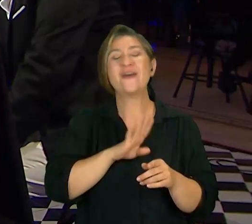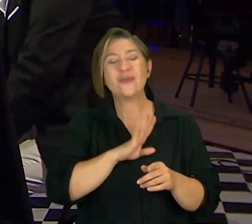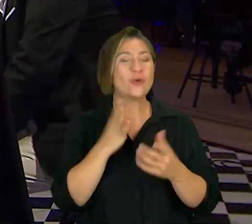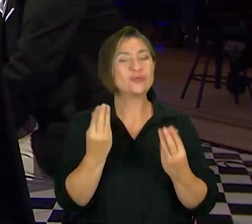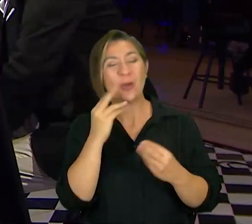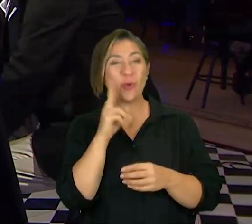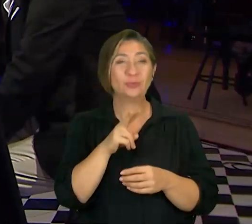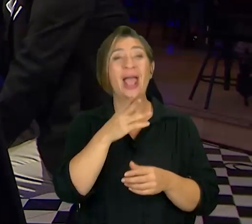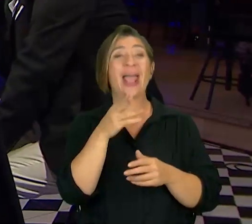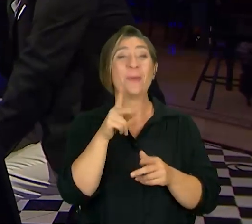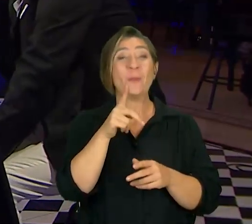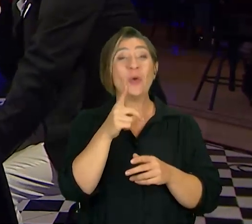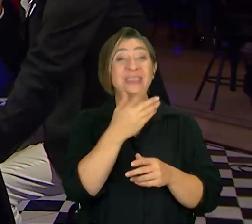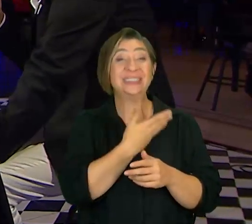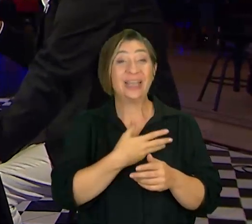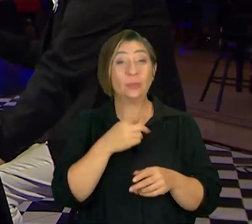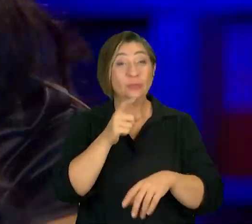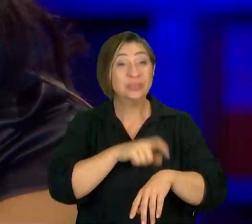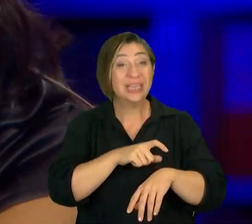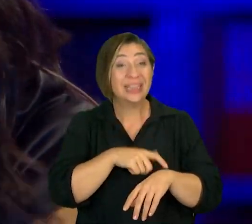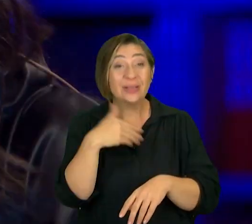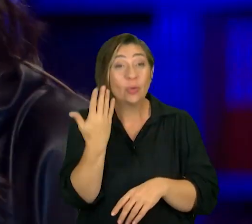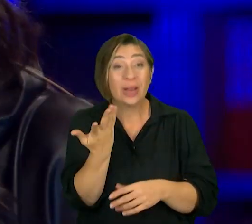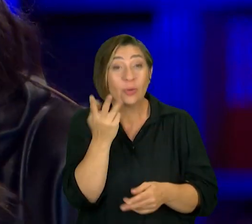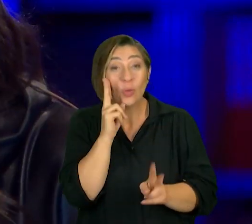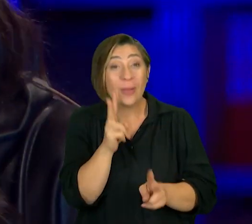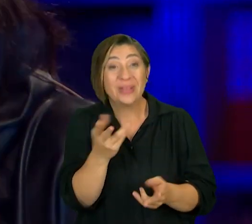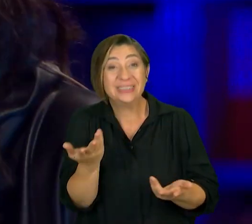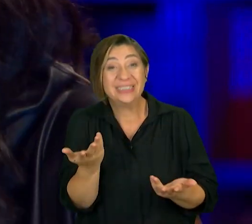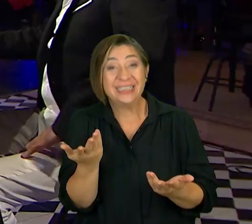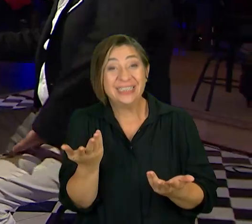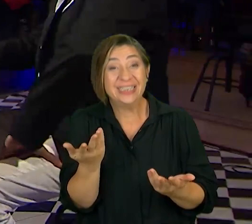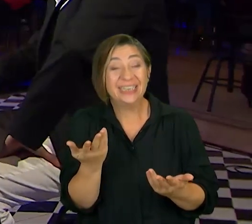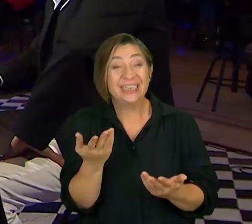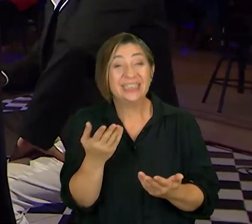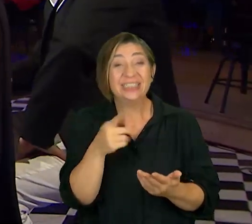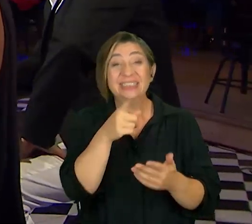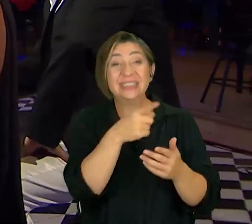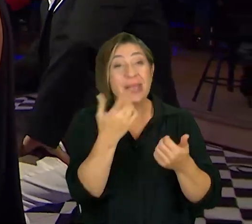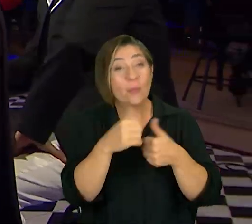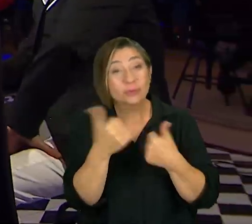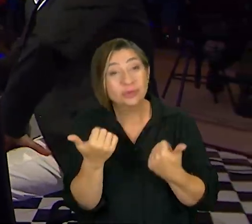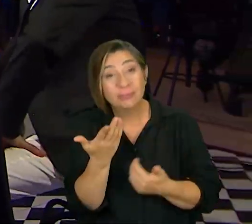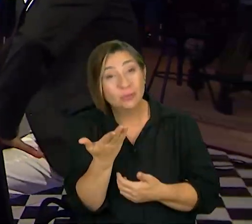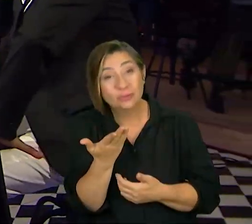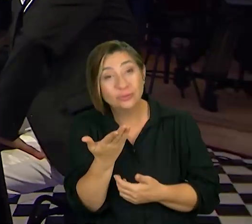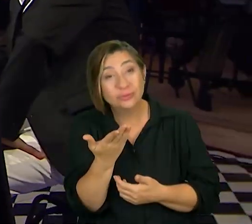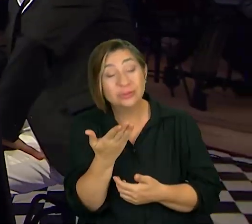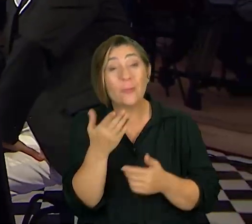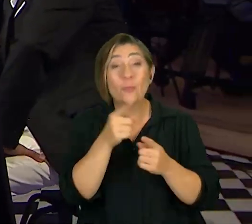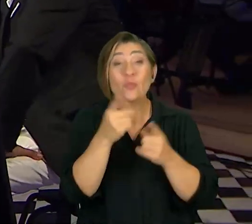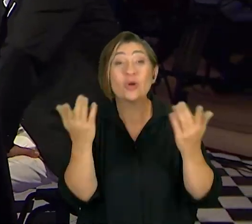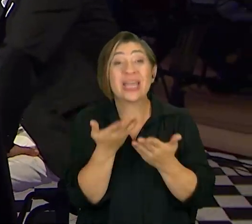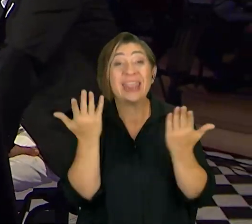ne. Yani bu adamın. Bu saatten sonra ne görünebilir ki Metin Allah? Ya bir kere siz niçin boşanmıyorsunuz yahu? İşte. Yani